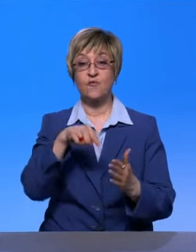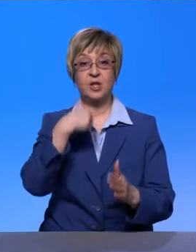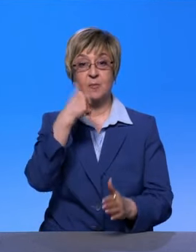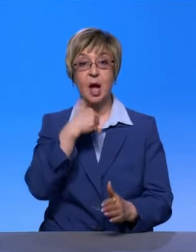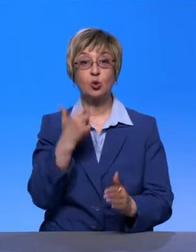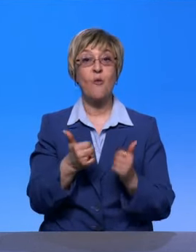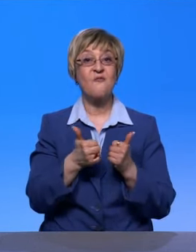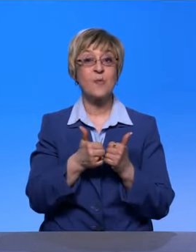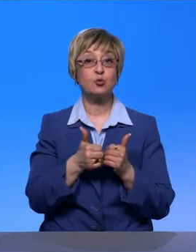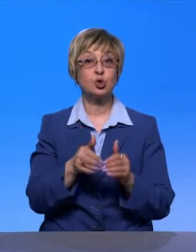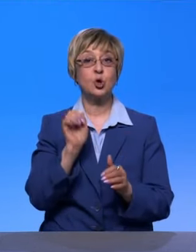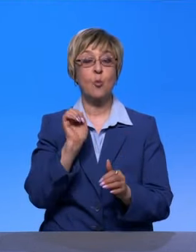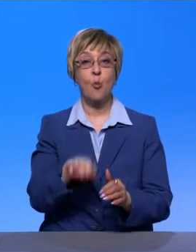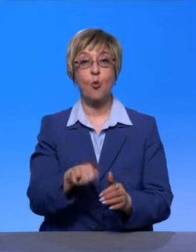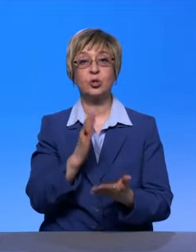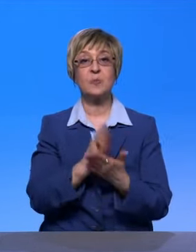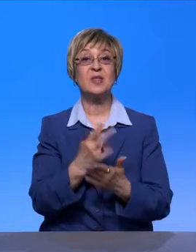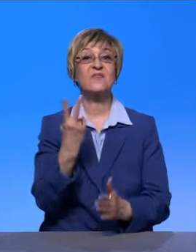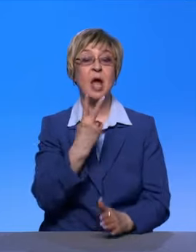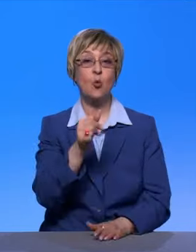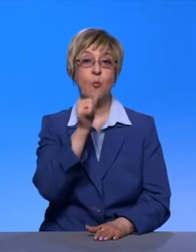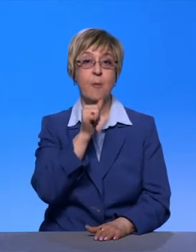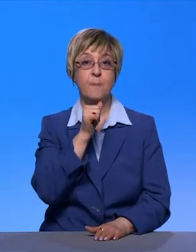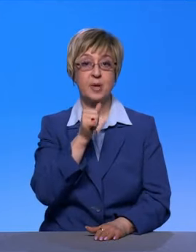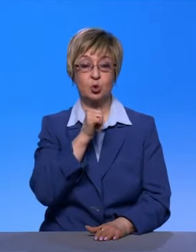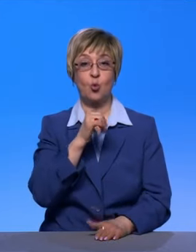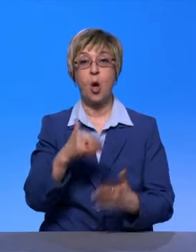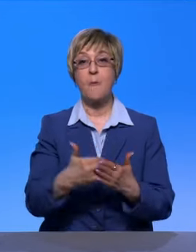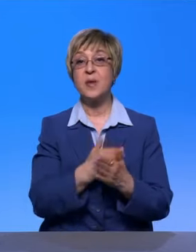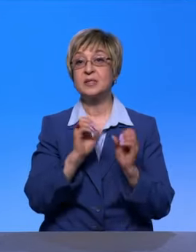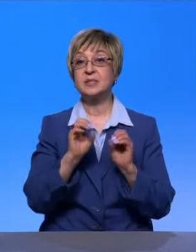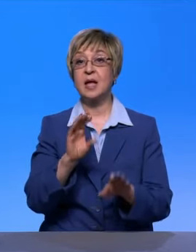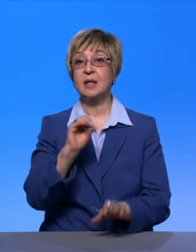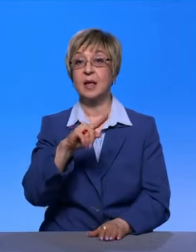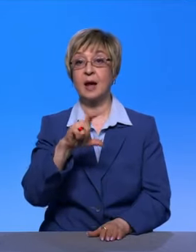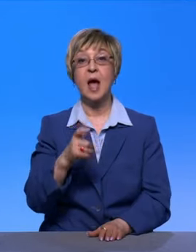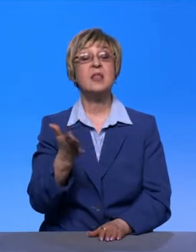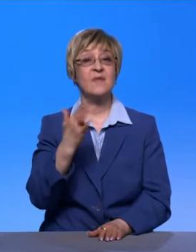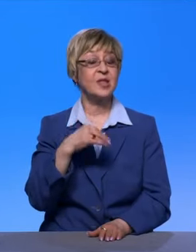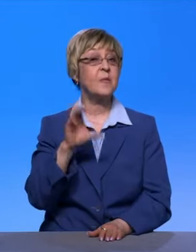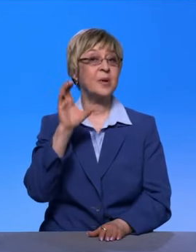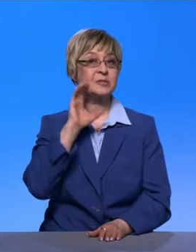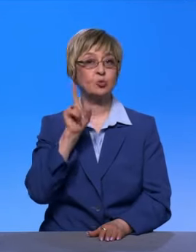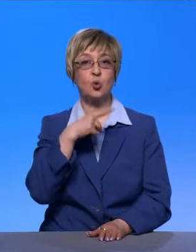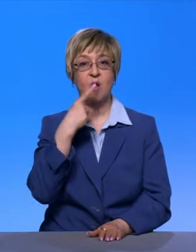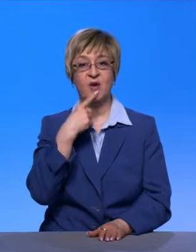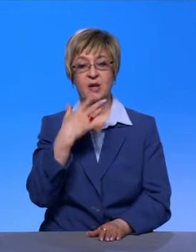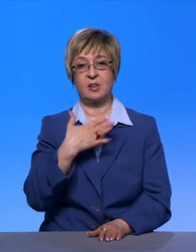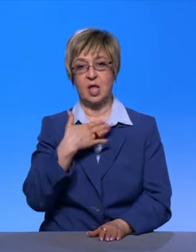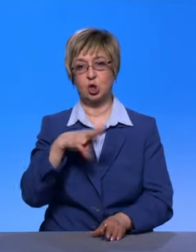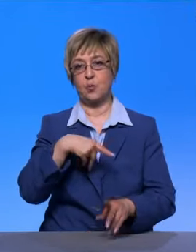смогут воспользоваться второй попыткой пересдать ЕГЭ. Ну, кстати, давайте послушаем, что говорил президент, и обсудим это сейчас.